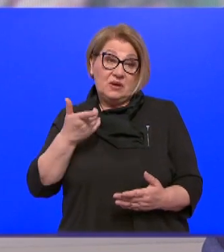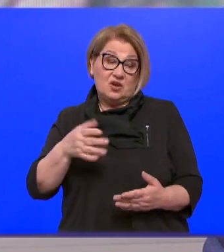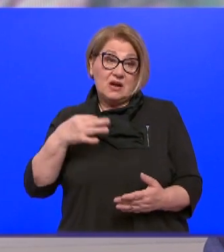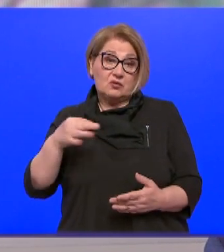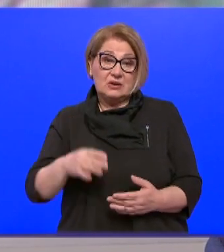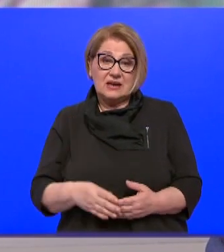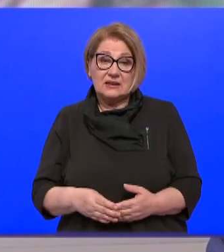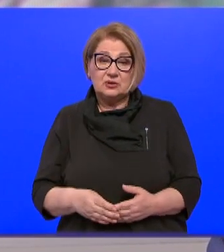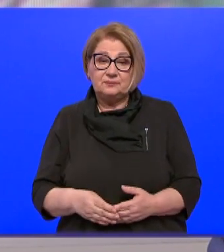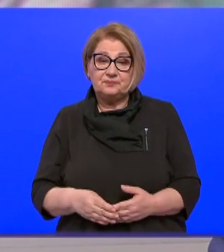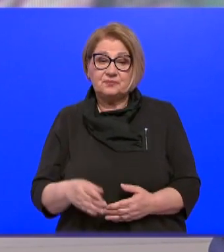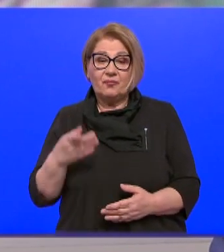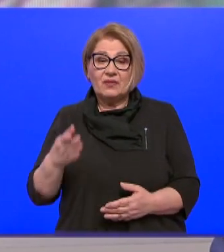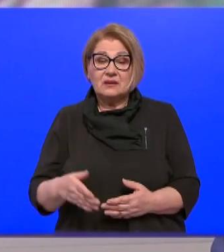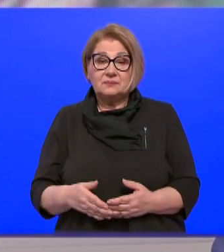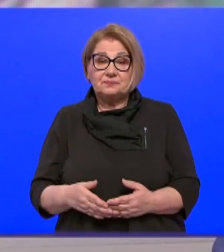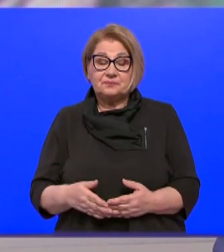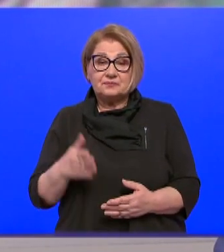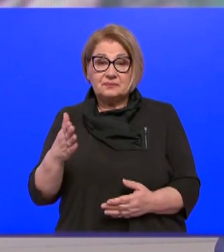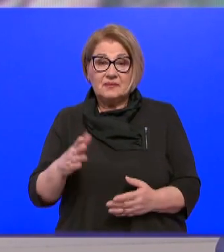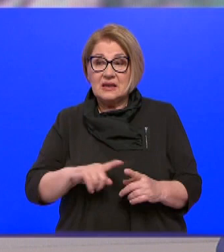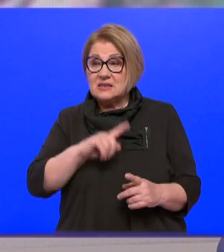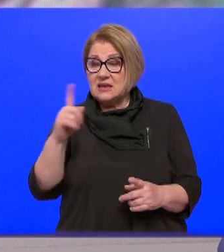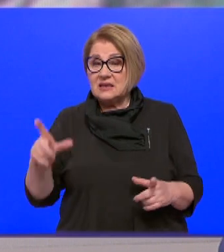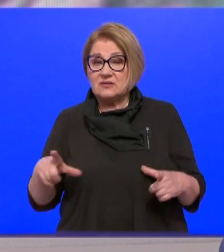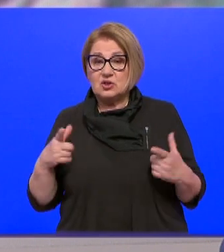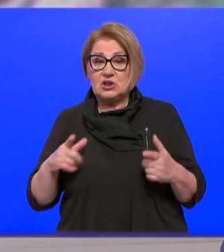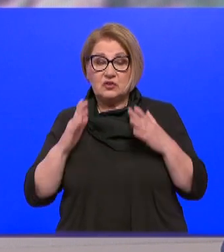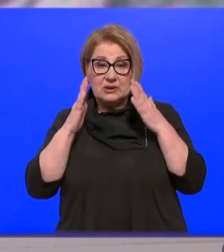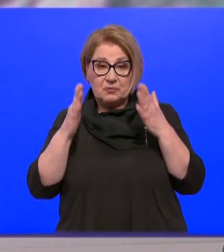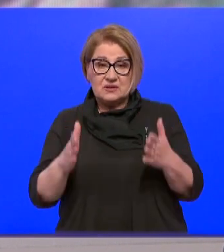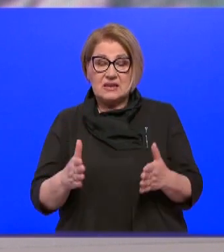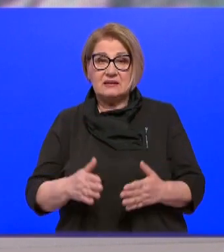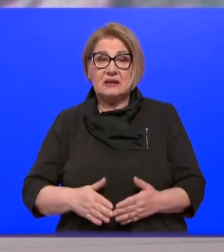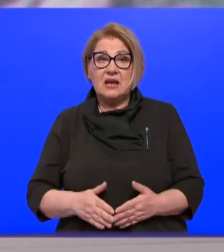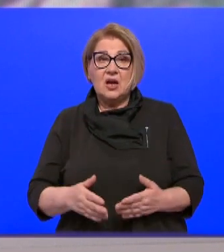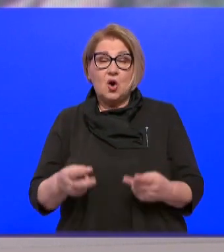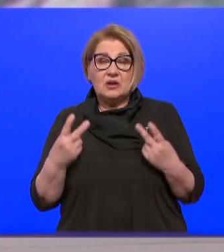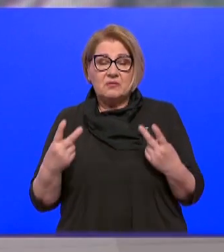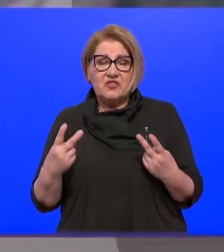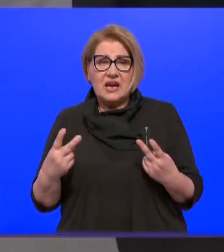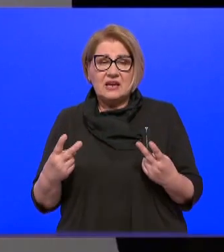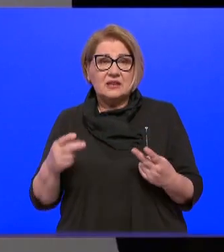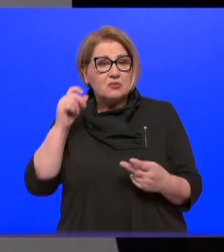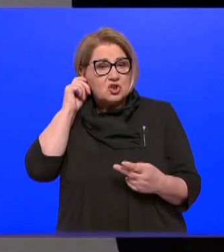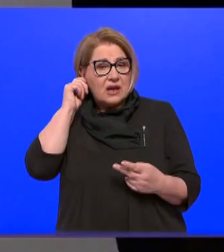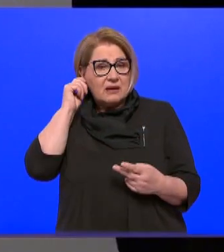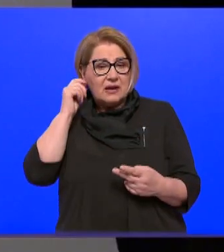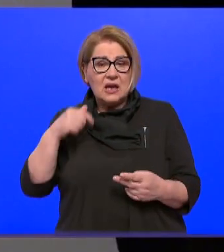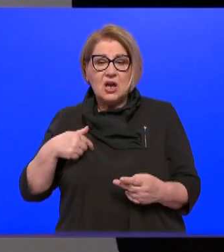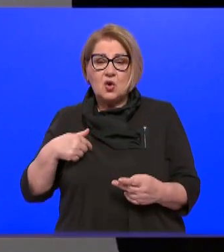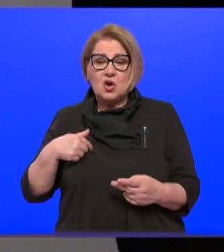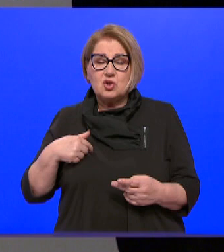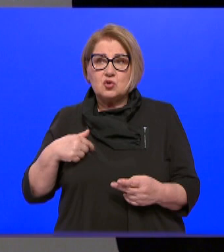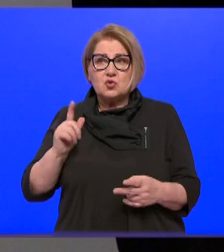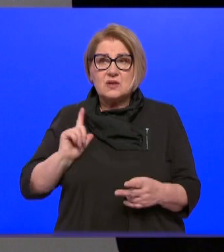Posebno stoga, kao što ste sami rekli, jer sam ja nekako cijeli svoj život posvetila onim vrijednim ženama koje su sačuvale naš